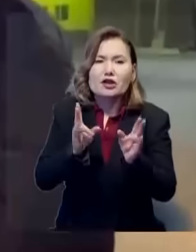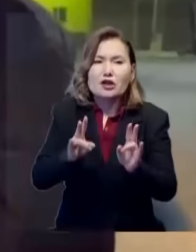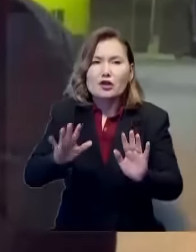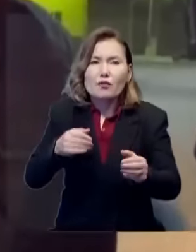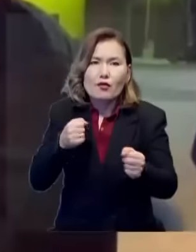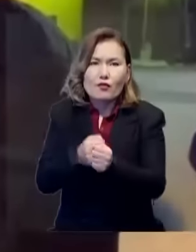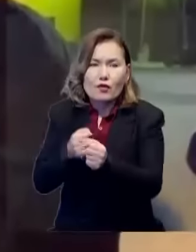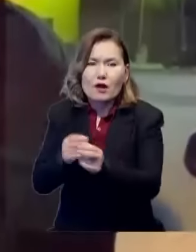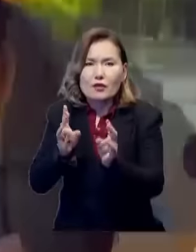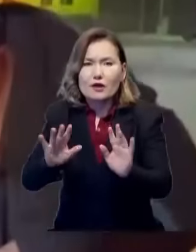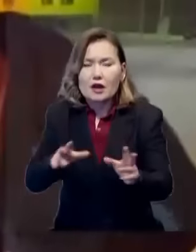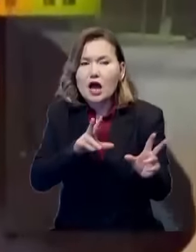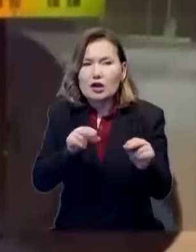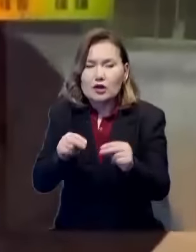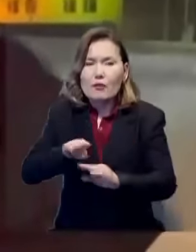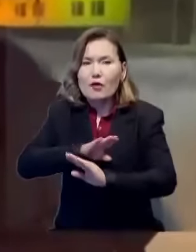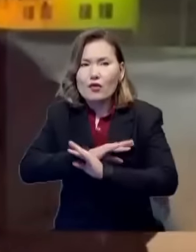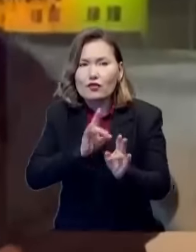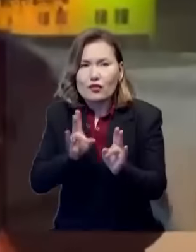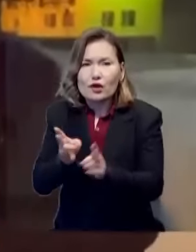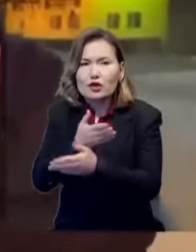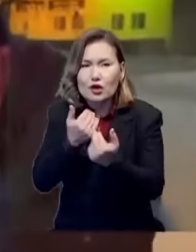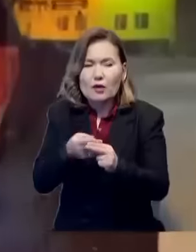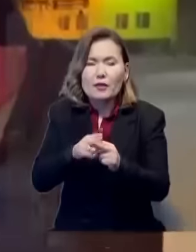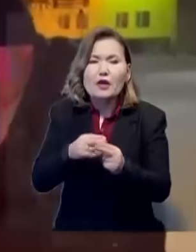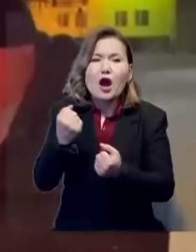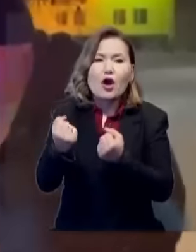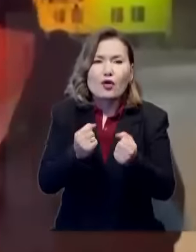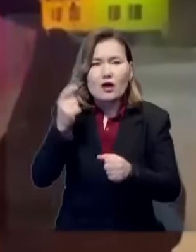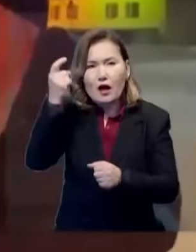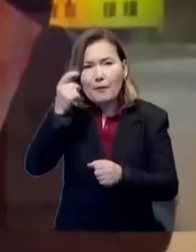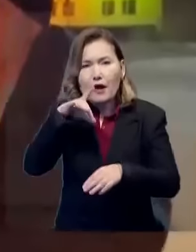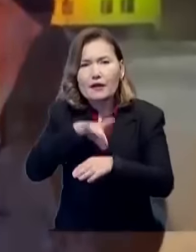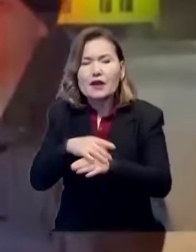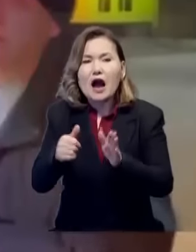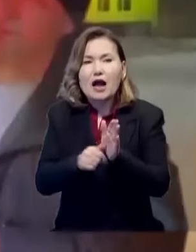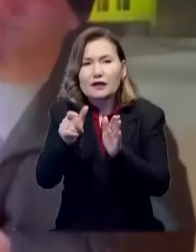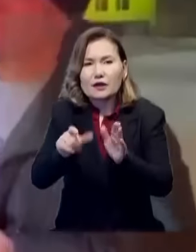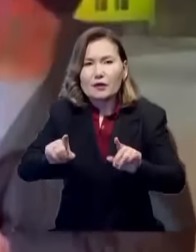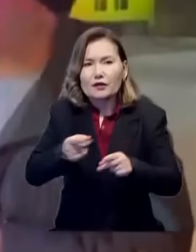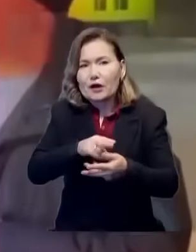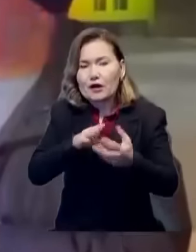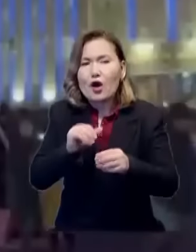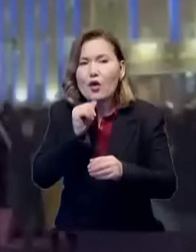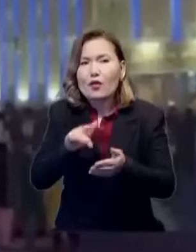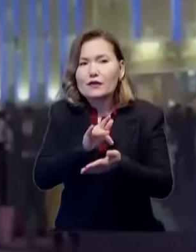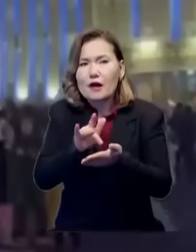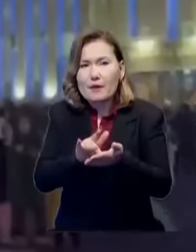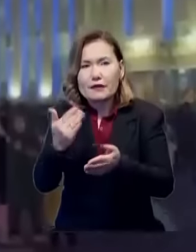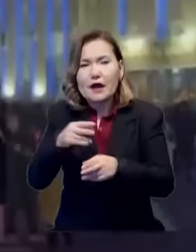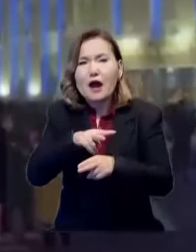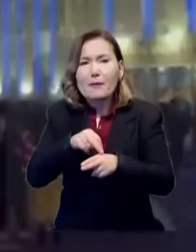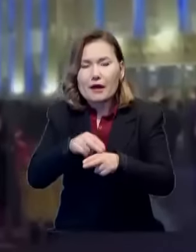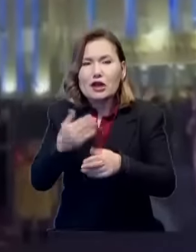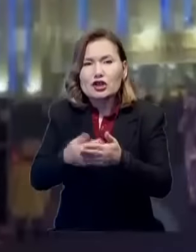оқиғасы тіркелді. Абырой болғанда жарақат алғандар жоқ. Көлікті мас күйінде тізгіндеген 6 азамат ұсталды. Ал қостанайлық полицейлер жаңа жыл